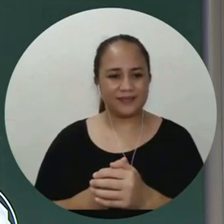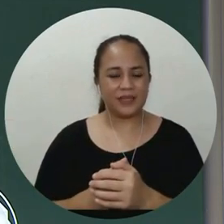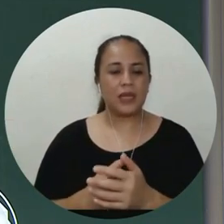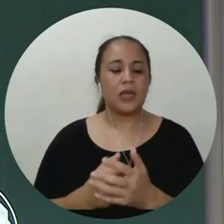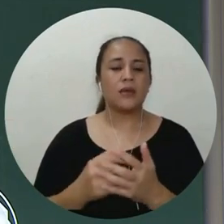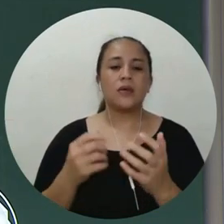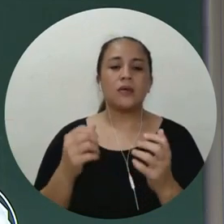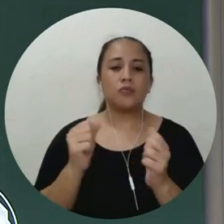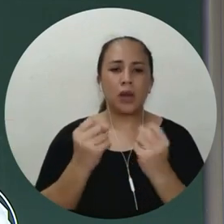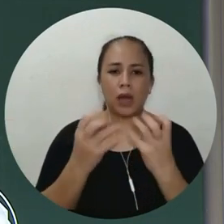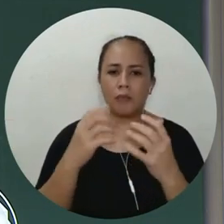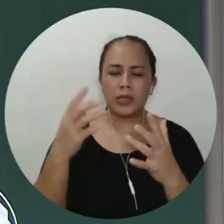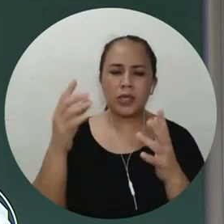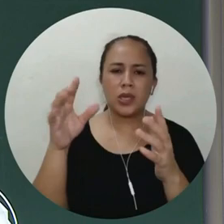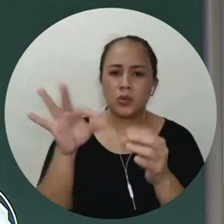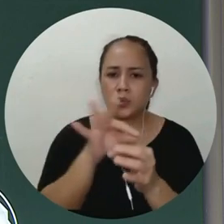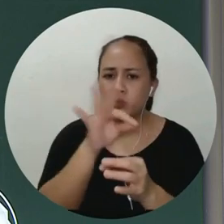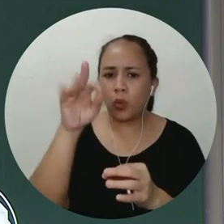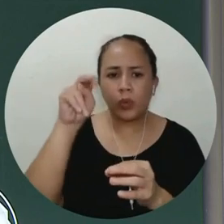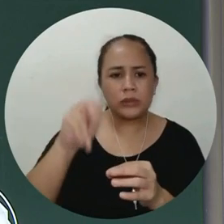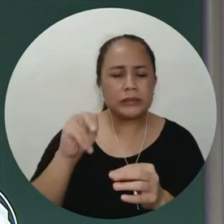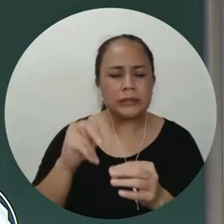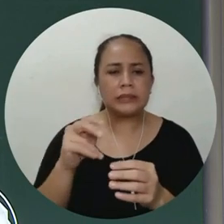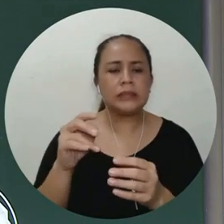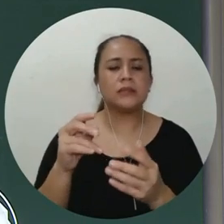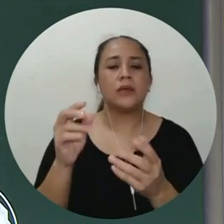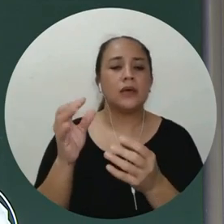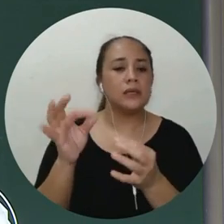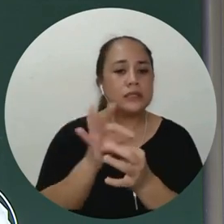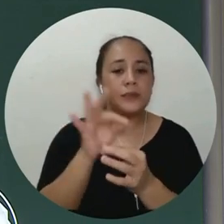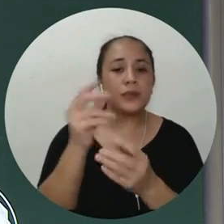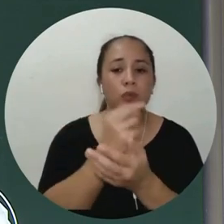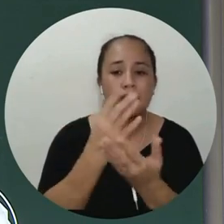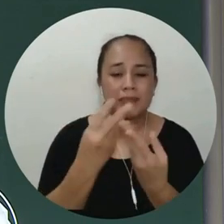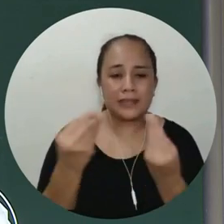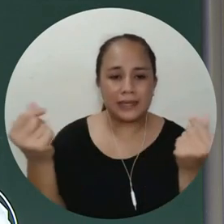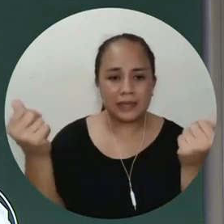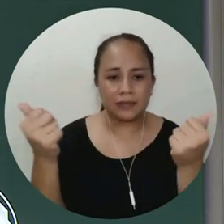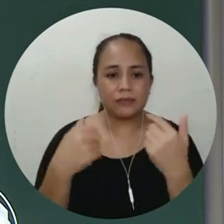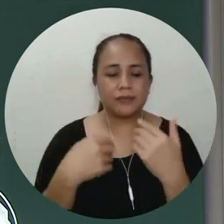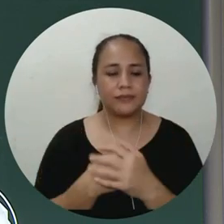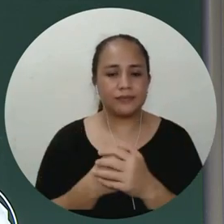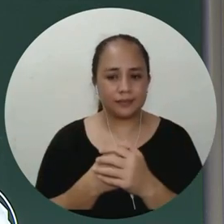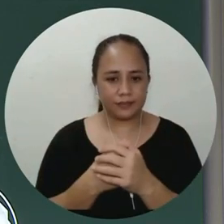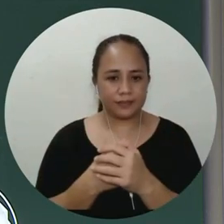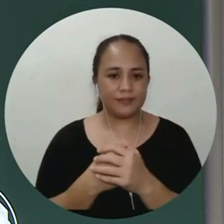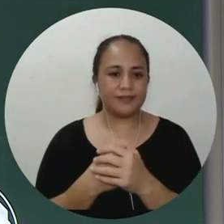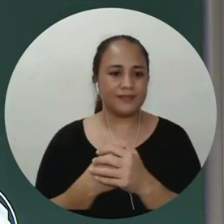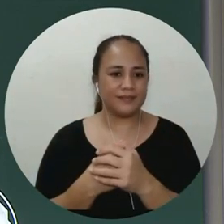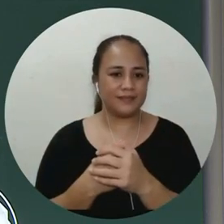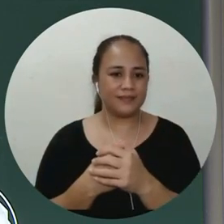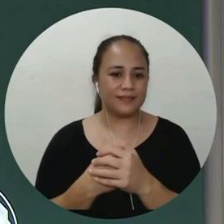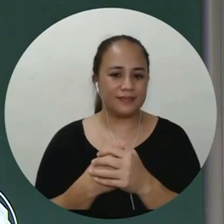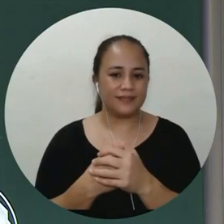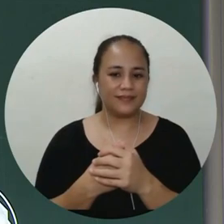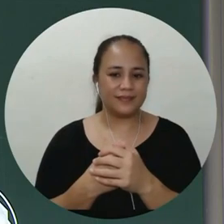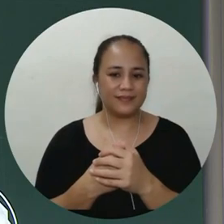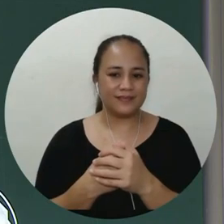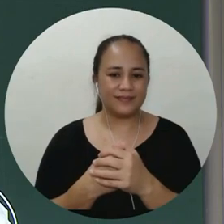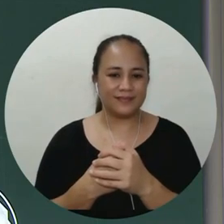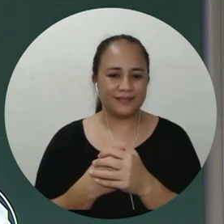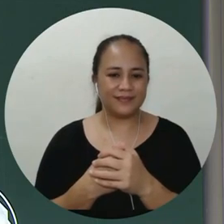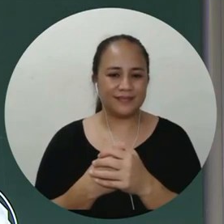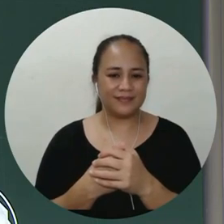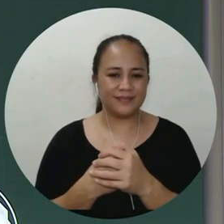so many souls that have to be spiritually healed. 우리가 그 의료 선교 갔을 때 사람들이 너무 많이 와 우리 의사들이 저 우리 의료